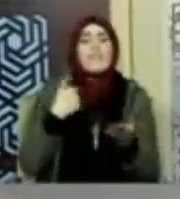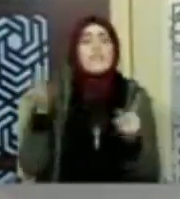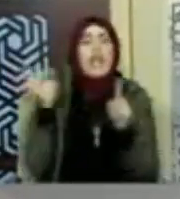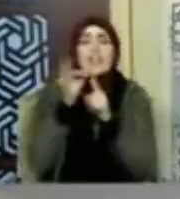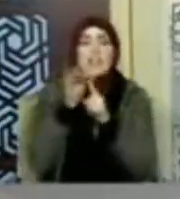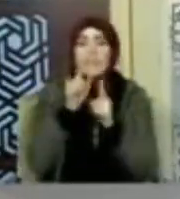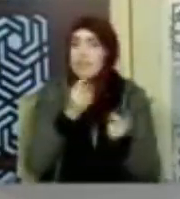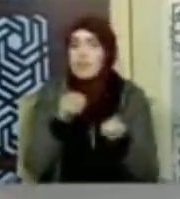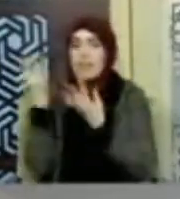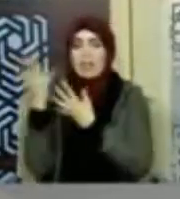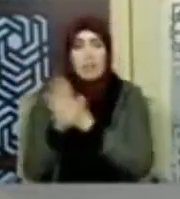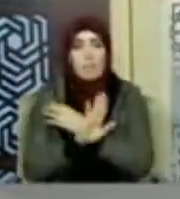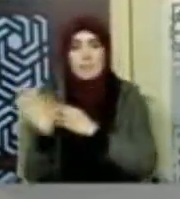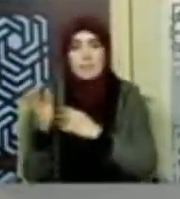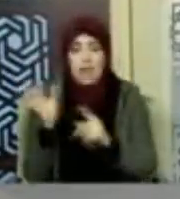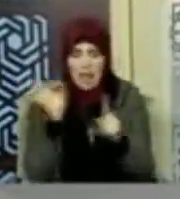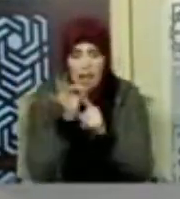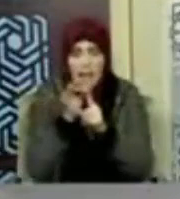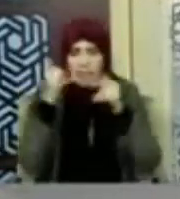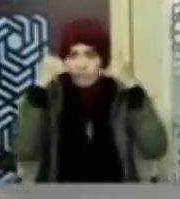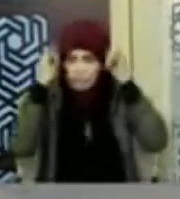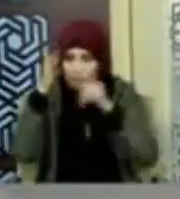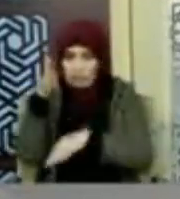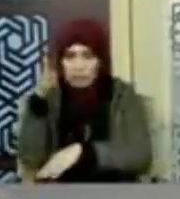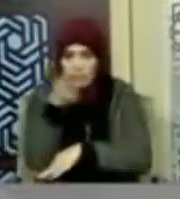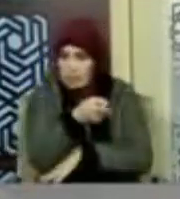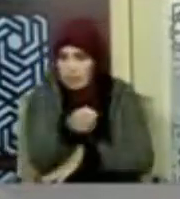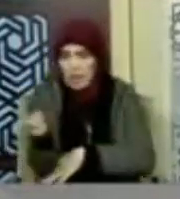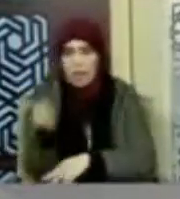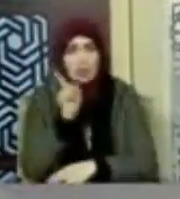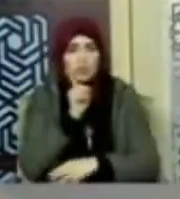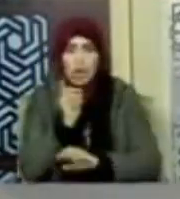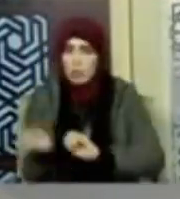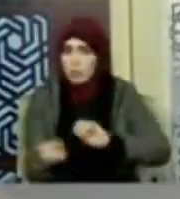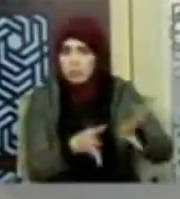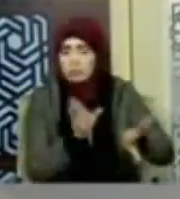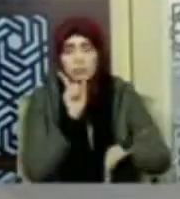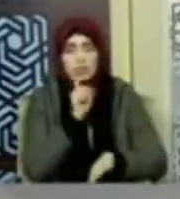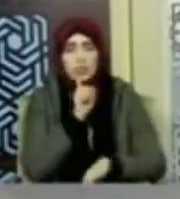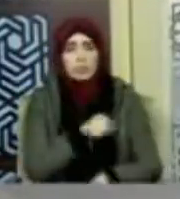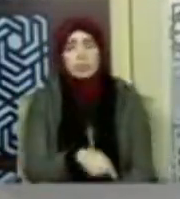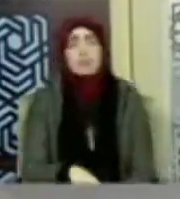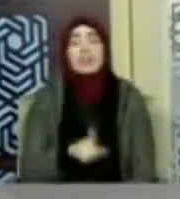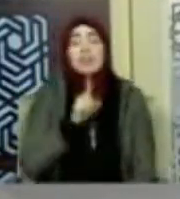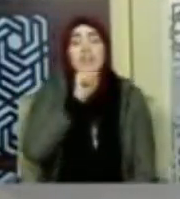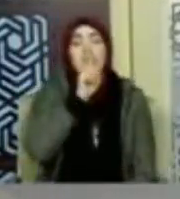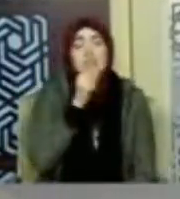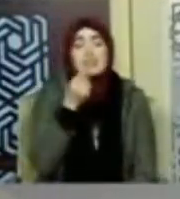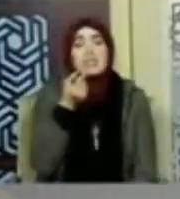الجنة. ولم تلبس سوى أيام قليلة،